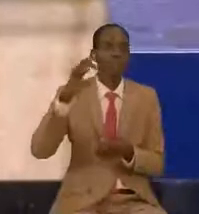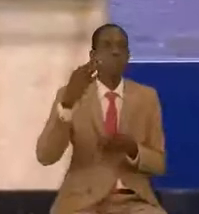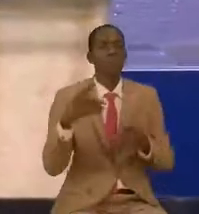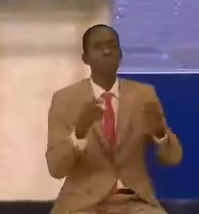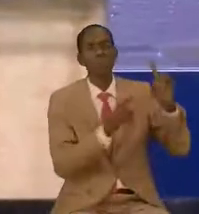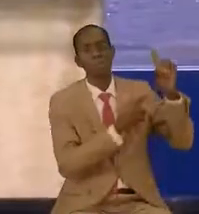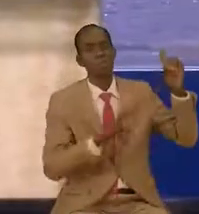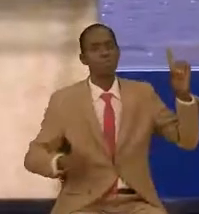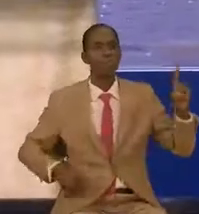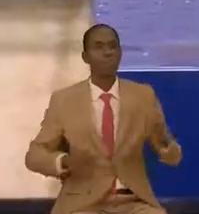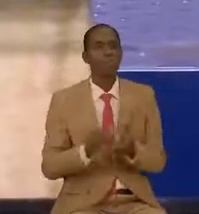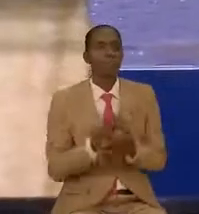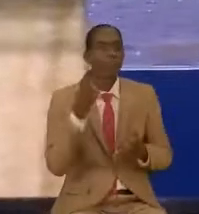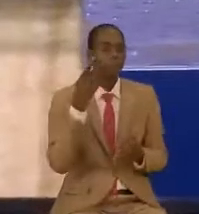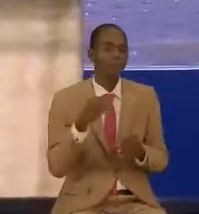l'Esprit.